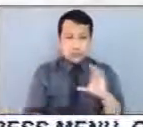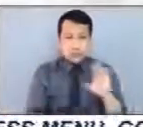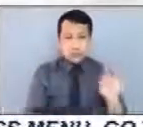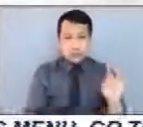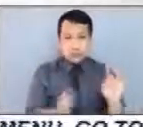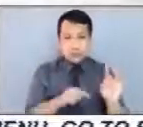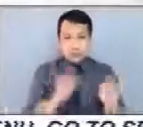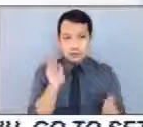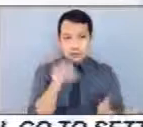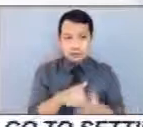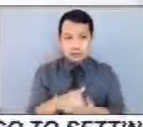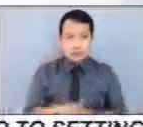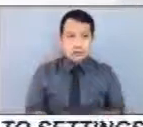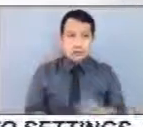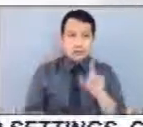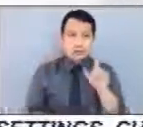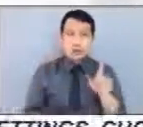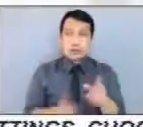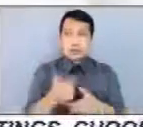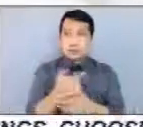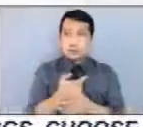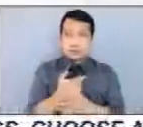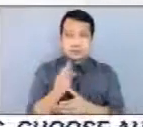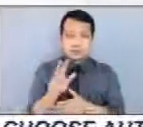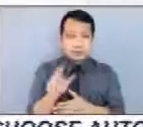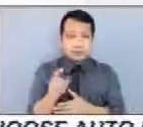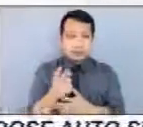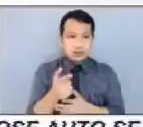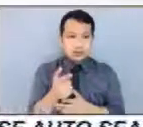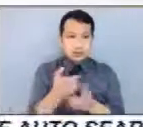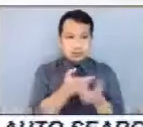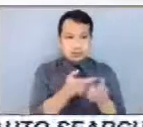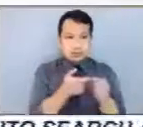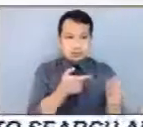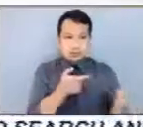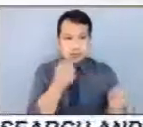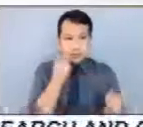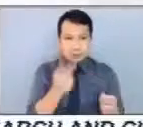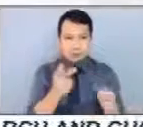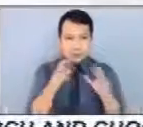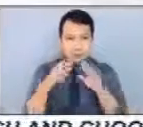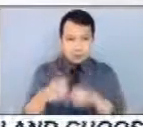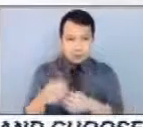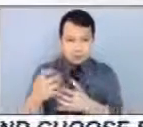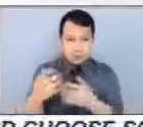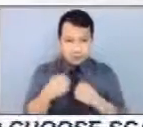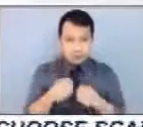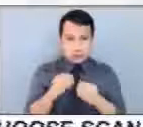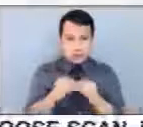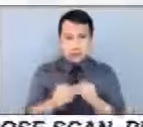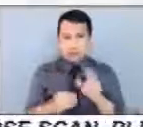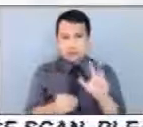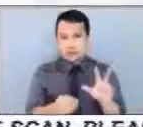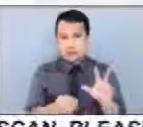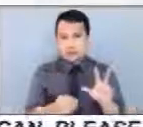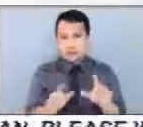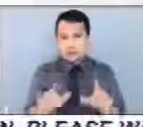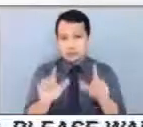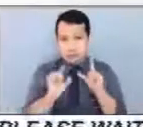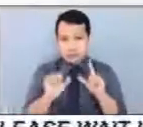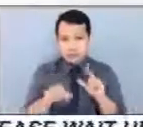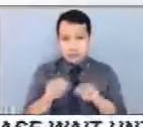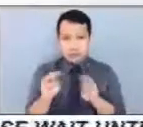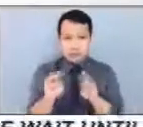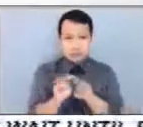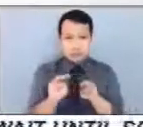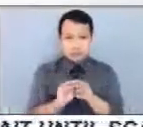isang manhunt operation sa Arayat, Pampanga ang most wanted person sa Mabalacat. Ang suspect na isang tinapa vendor ay naharap